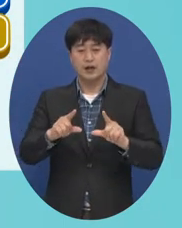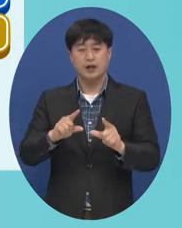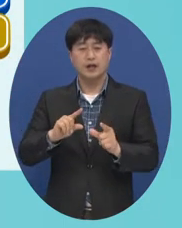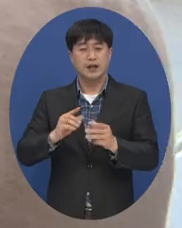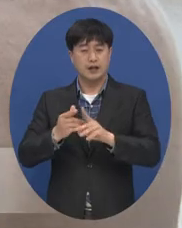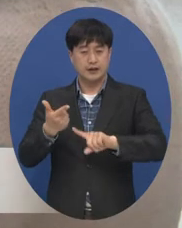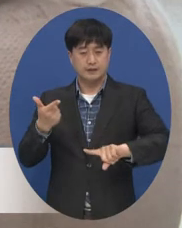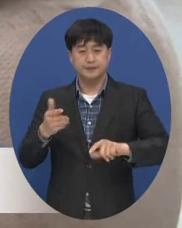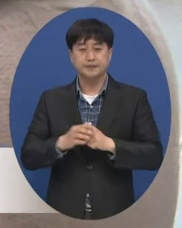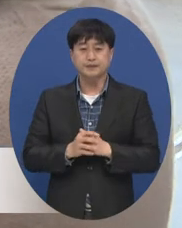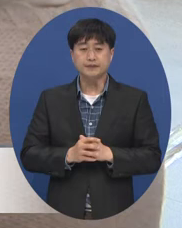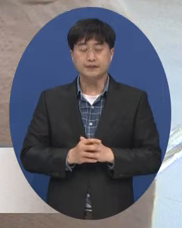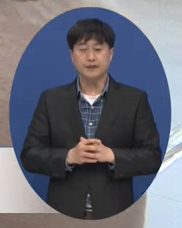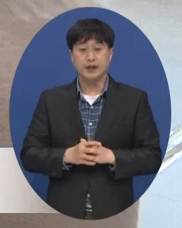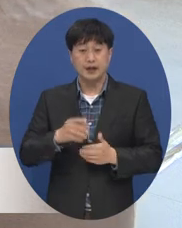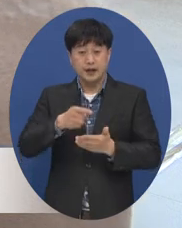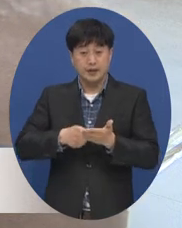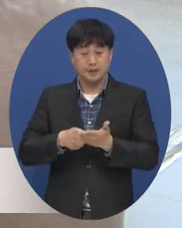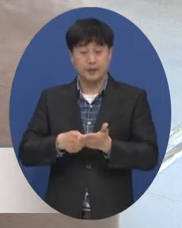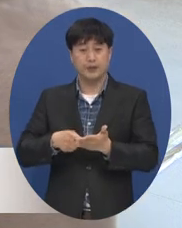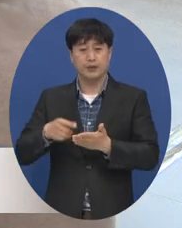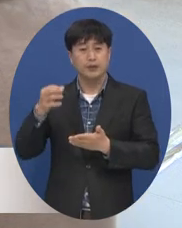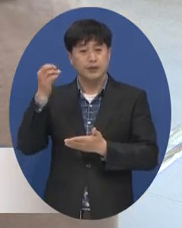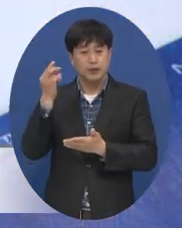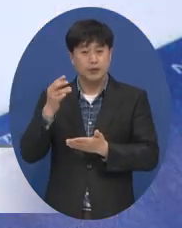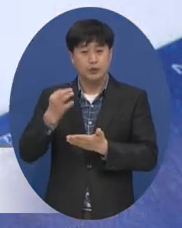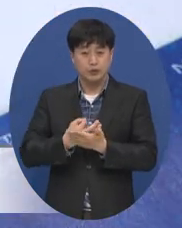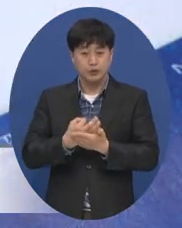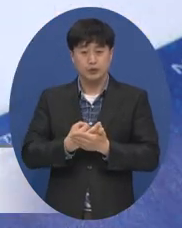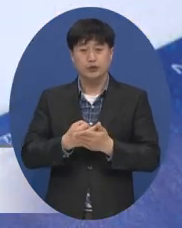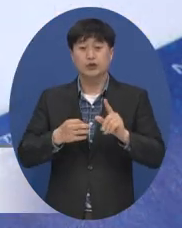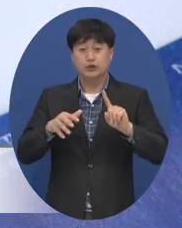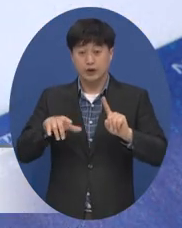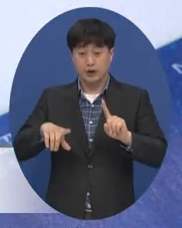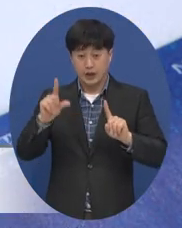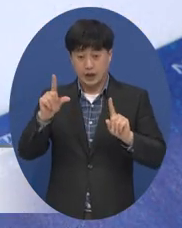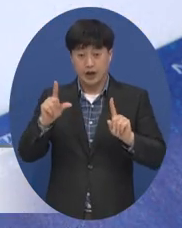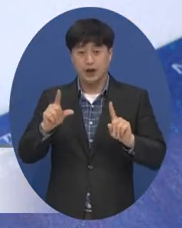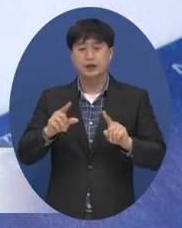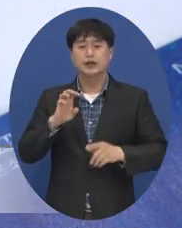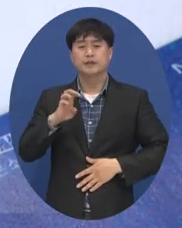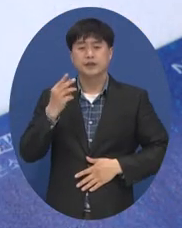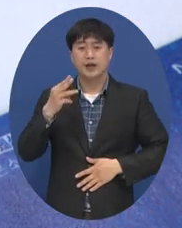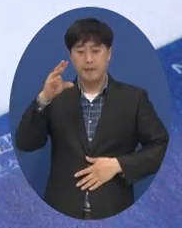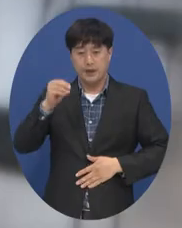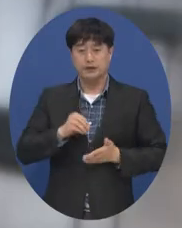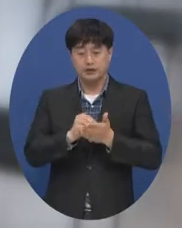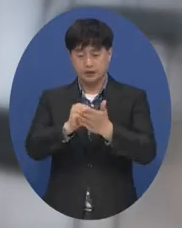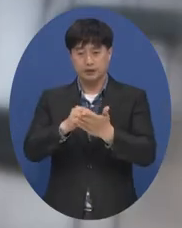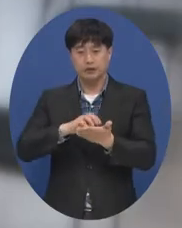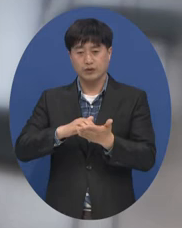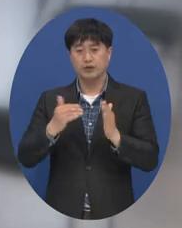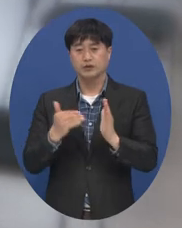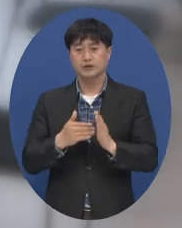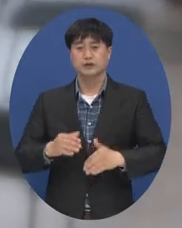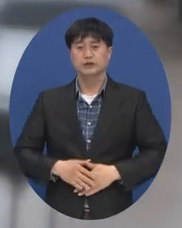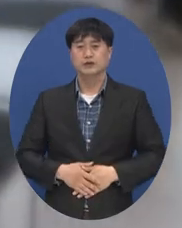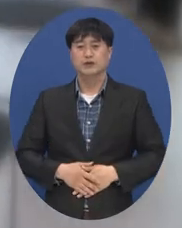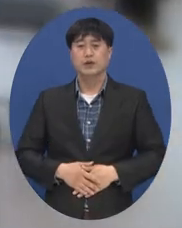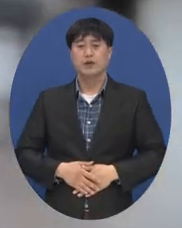다릅니다. 재난기본소득 현장 접수는 어제 첫날에만 43만 명이 신청한 것으로